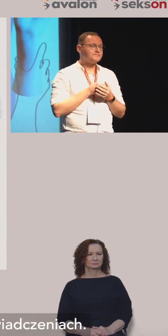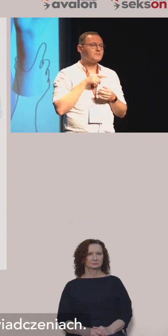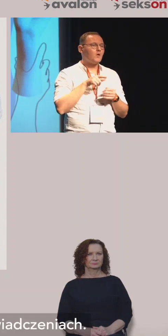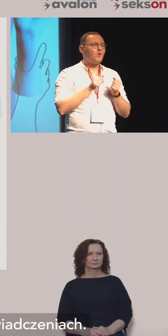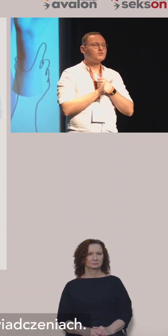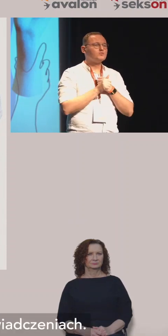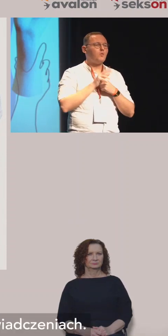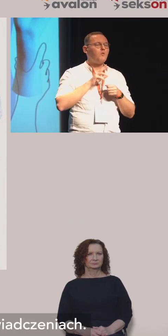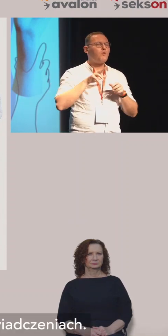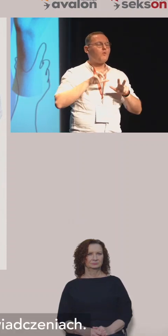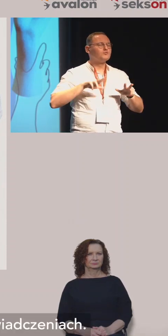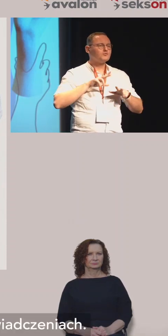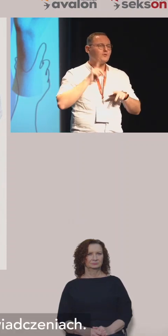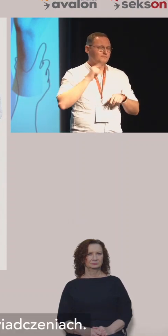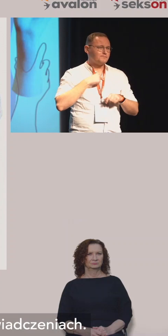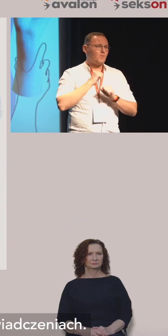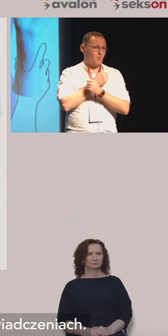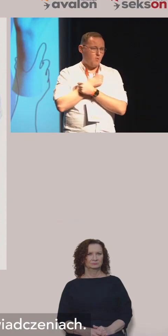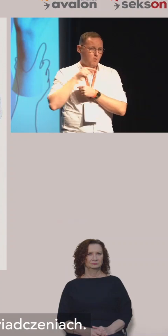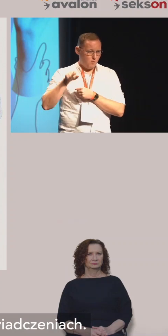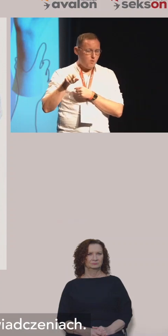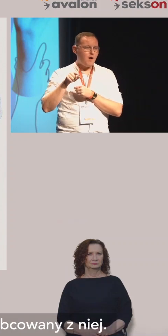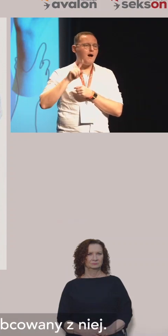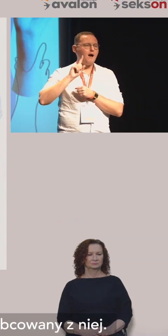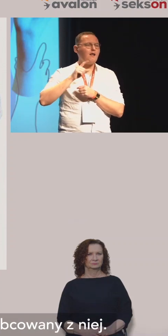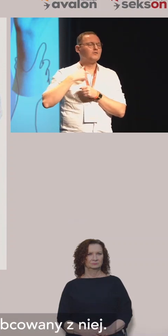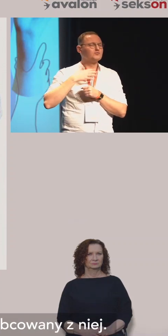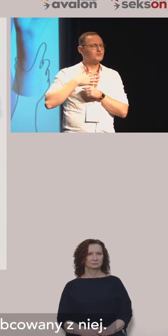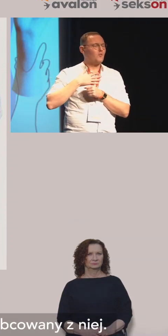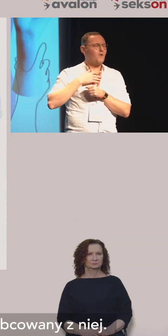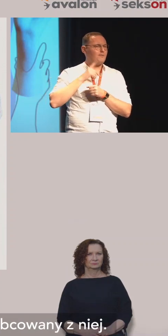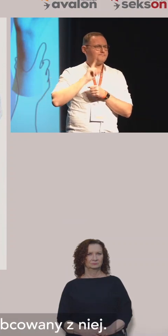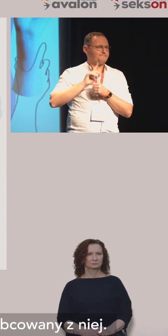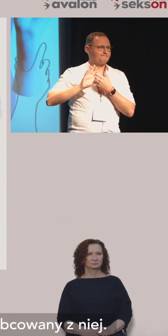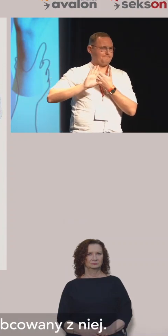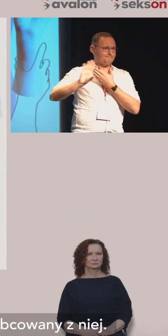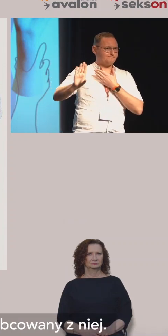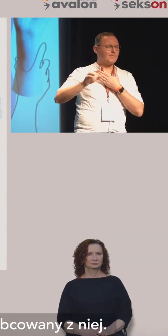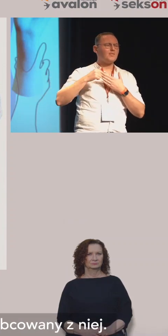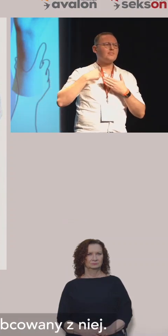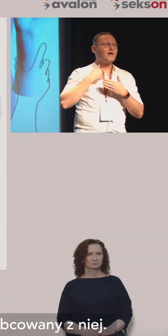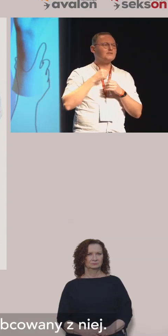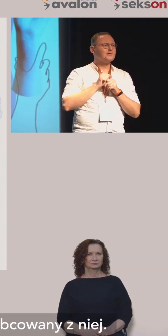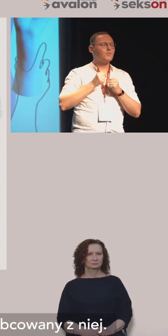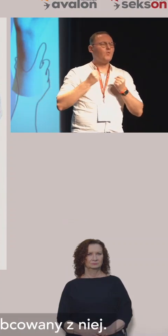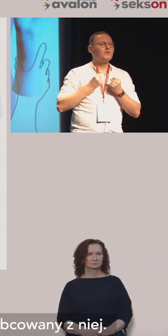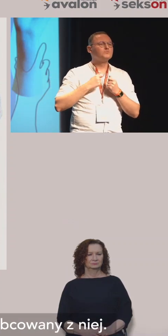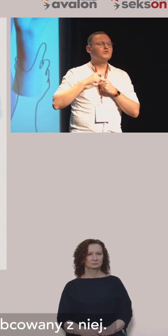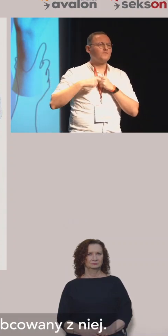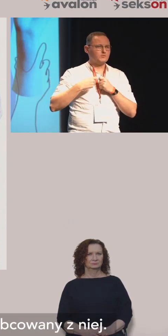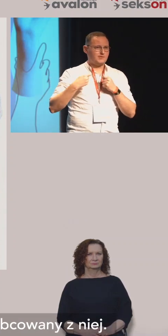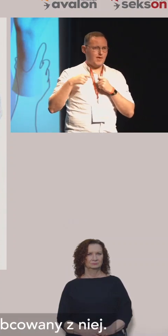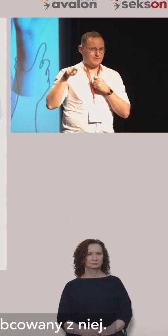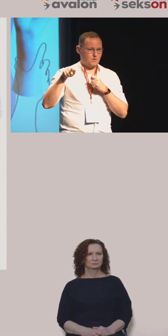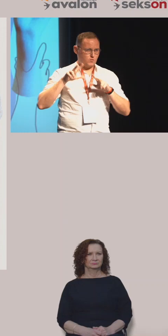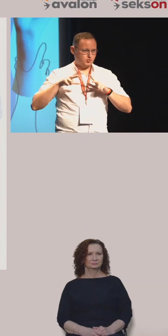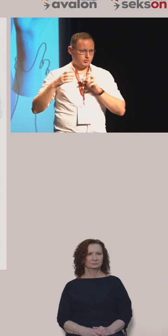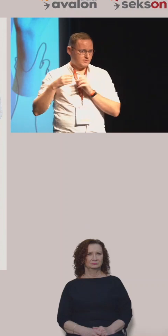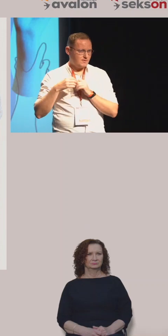samotność. Opowiem o swoich doświadczeniach. Naprawdę kocham swoją rodzinę, ale czasami czuję się wyobcowany z niej.